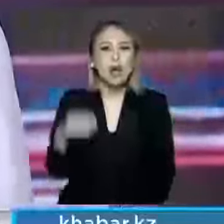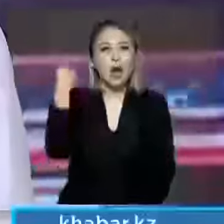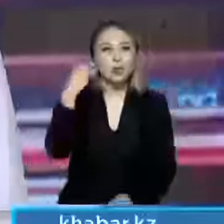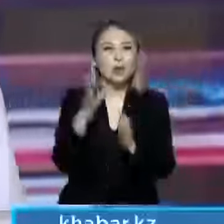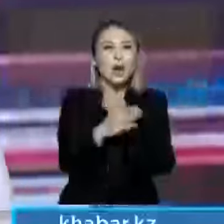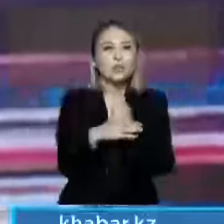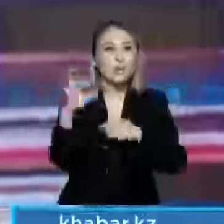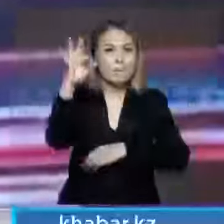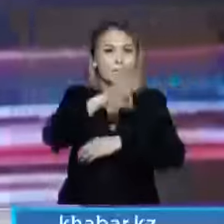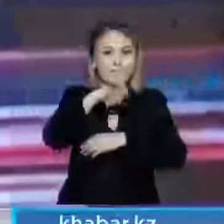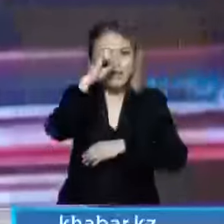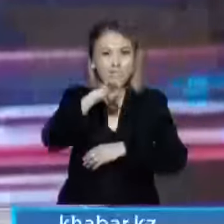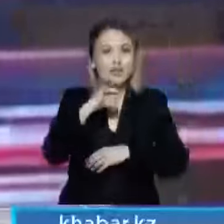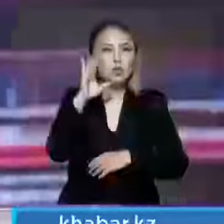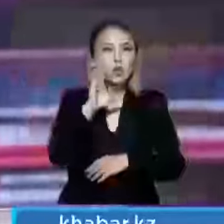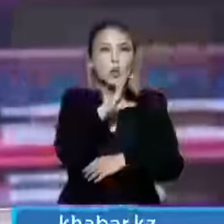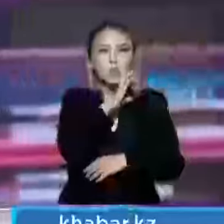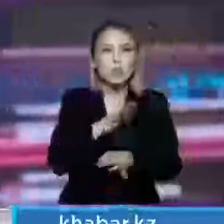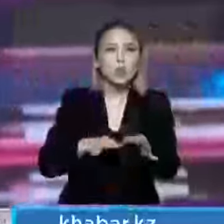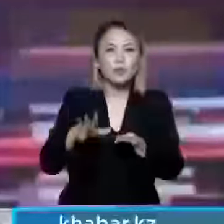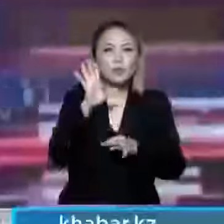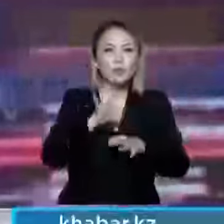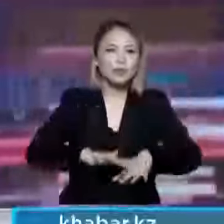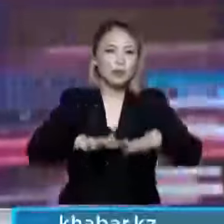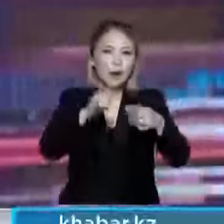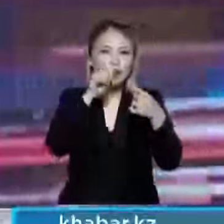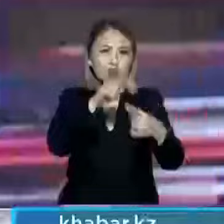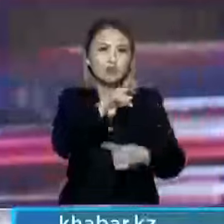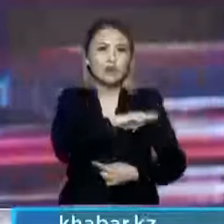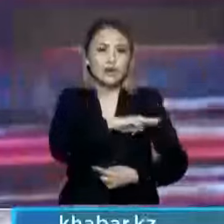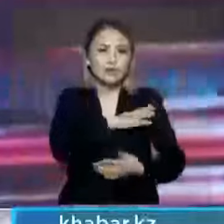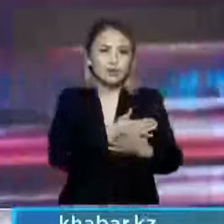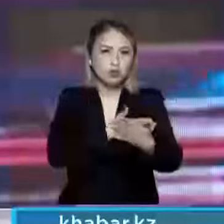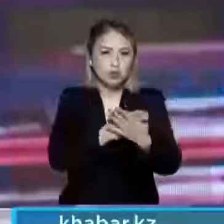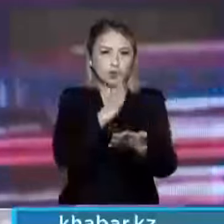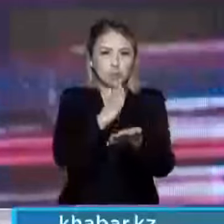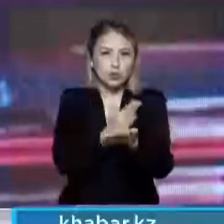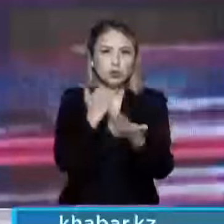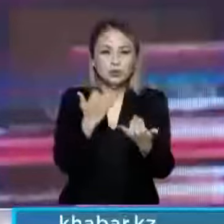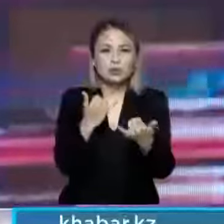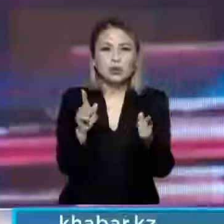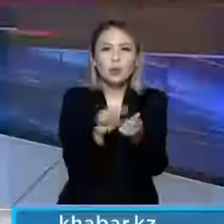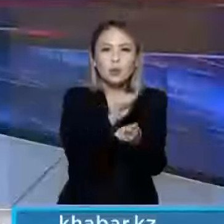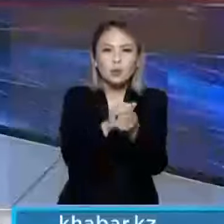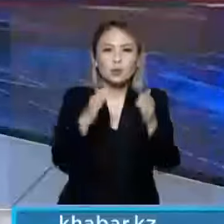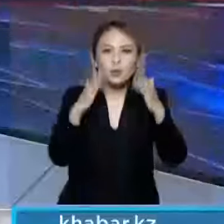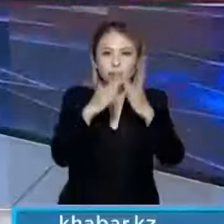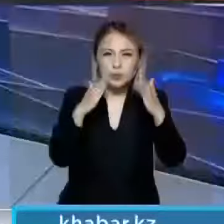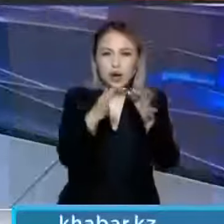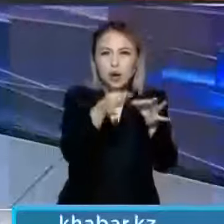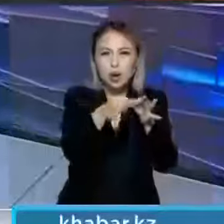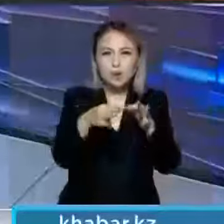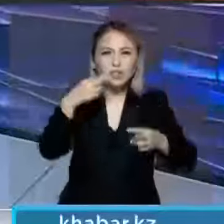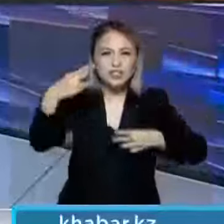Ақтөбе, Атырау, Батыс және солтүстік Қазақстан облыстарында су тасқына қарсы жұмыс қарқынды жүріп жатыр. Құрғатылған үйлер мен